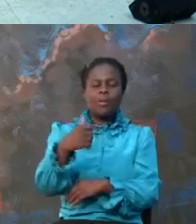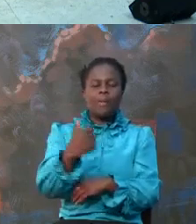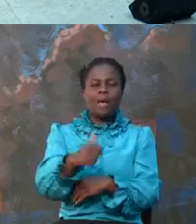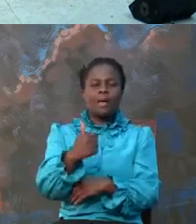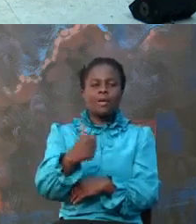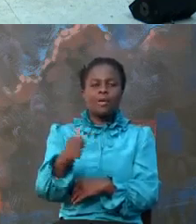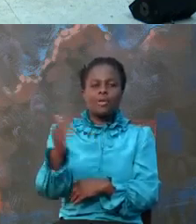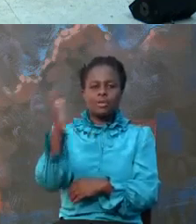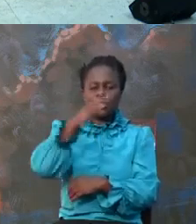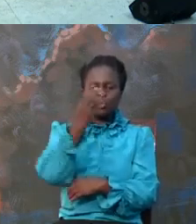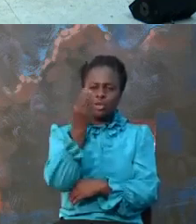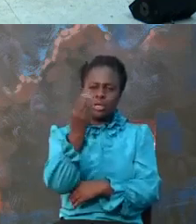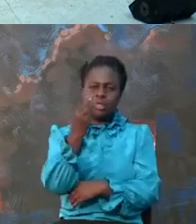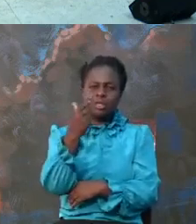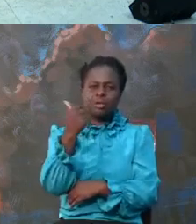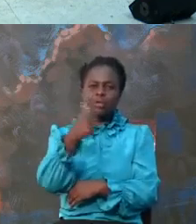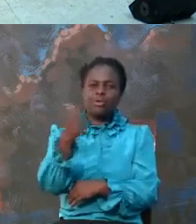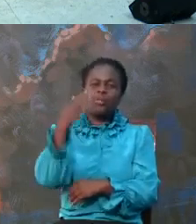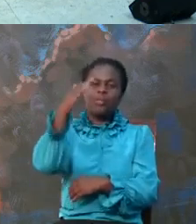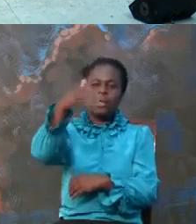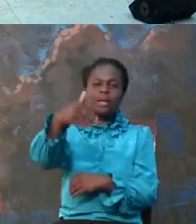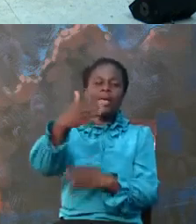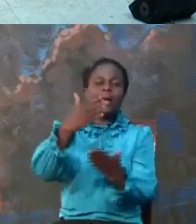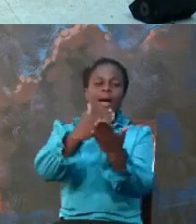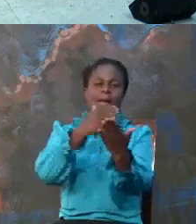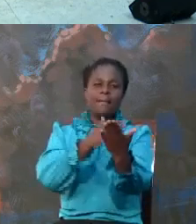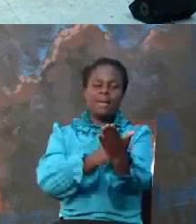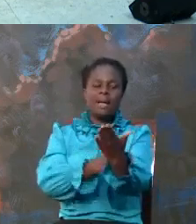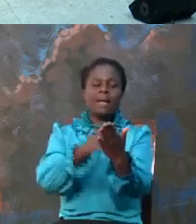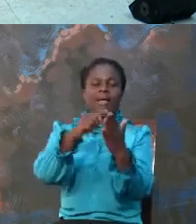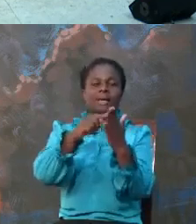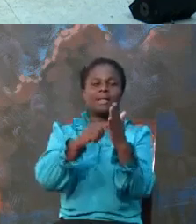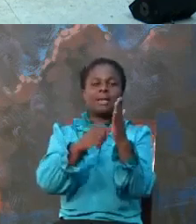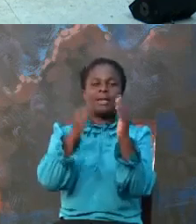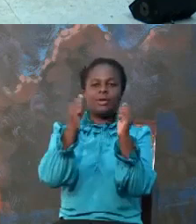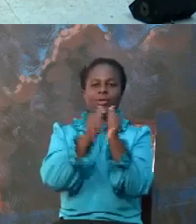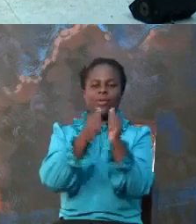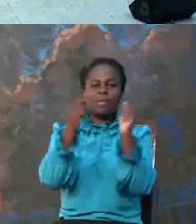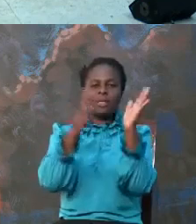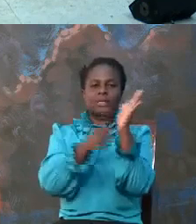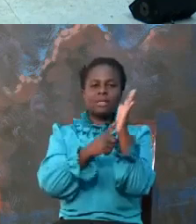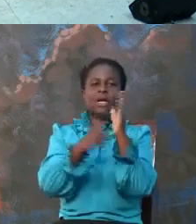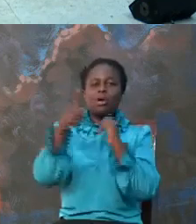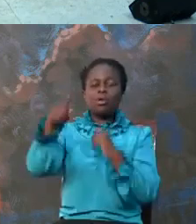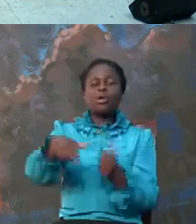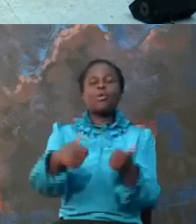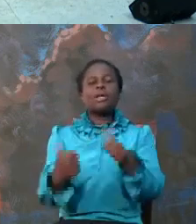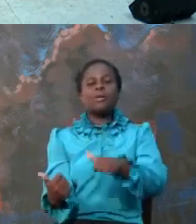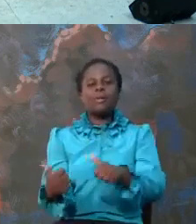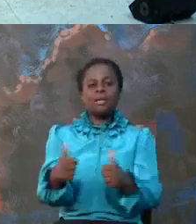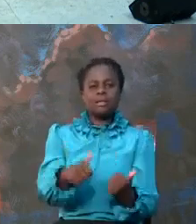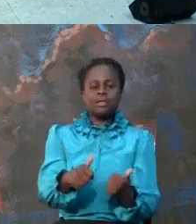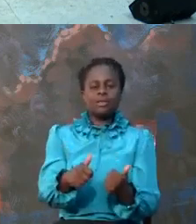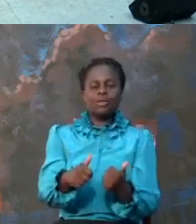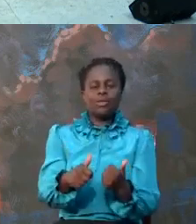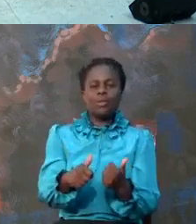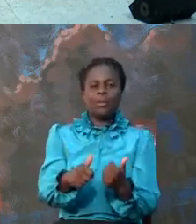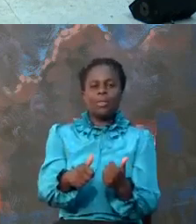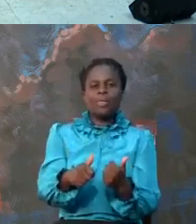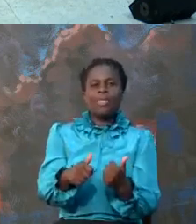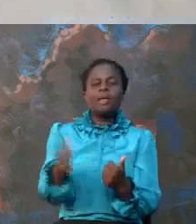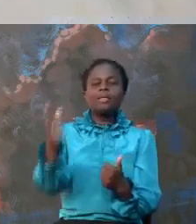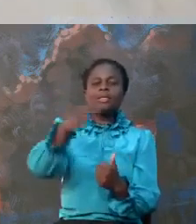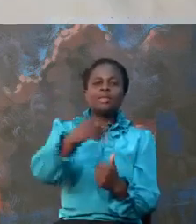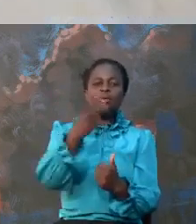mbele yetu, tutakuwa kabla ya tarehe 16, lakini Sabato hii inayokuja tutakuwa na ubatizo. Siko siku mbili tu tatu